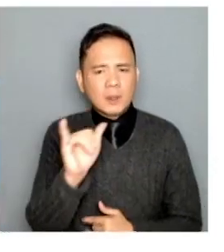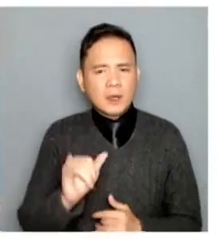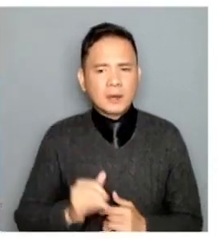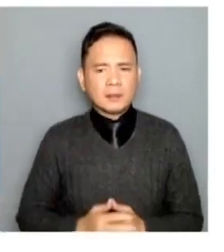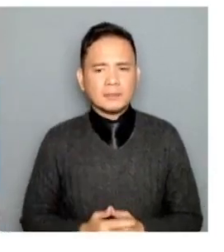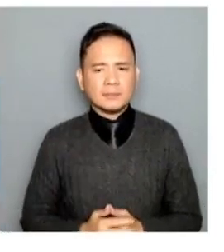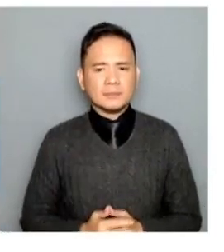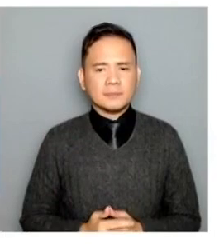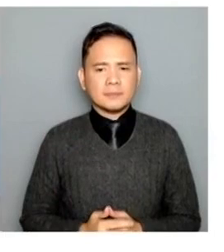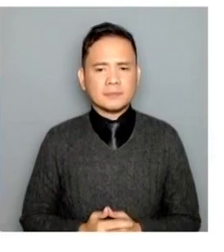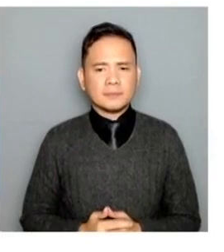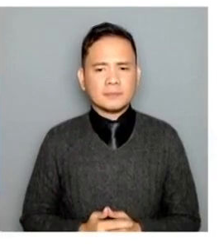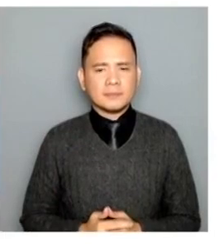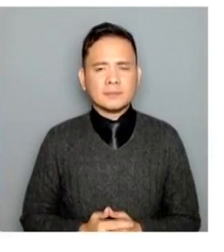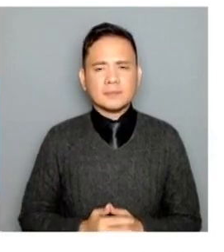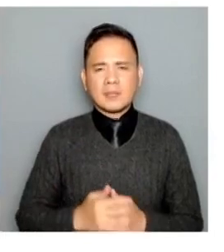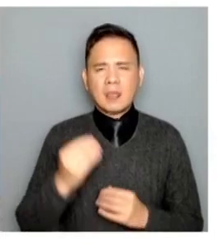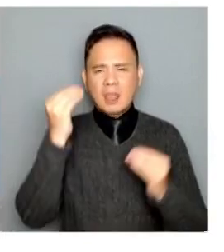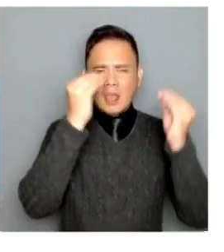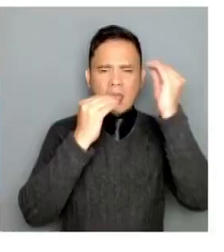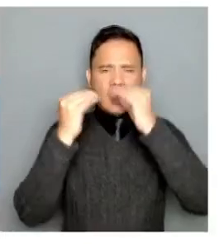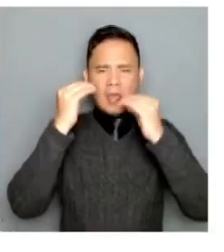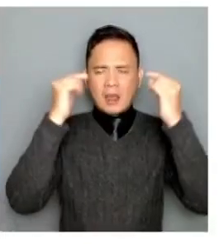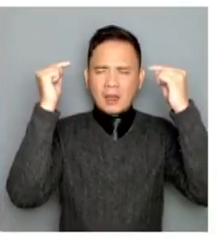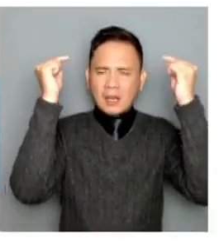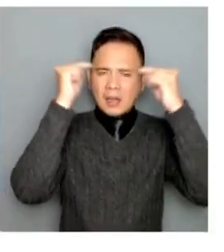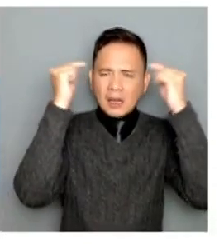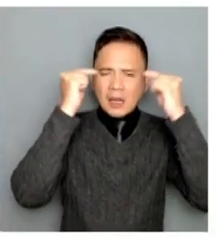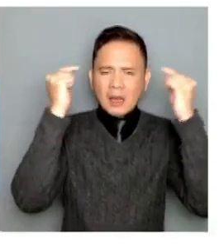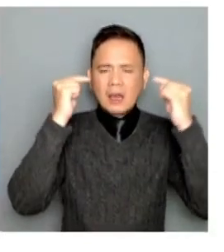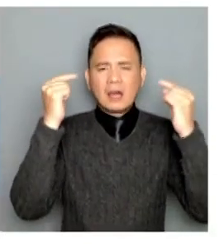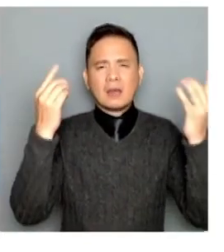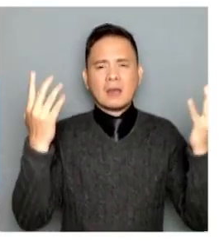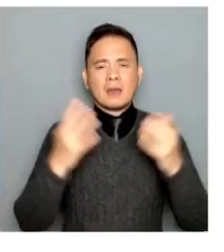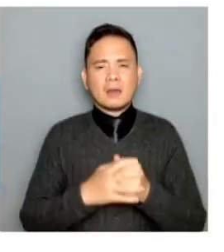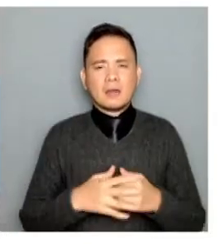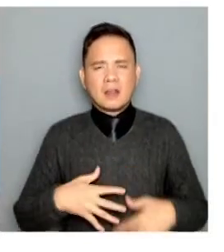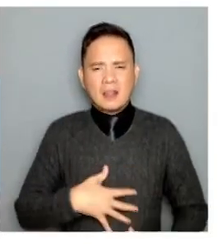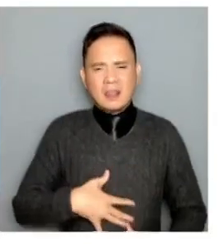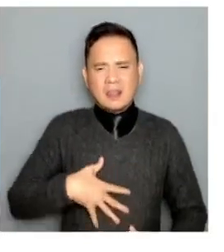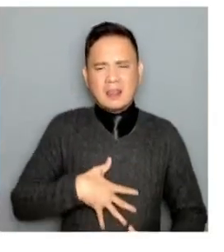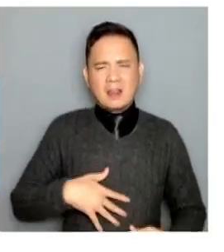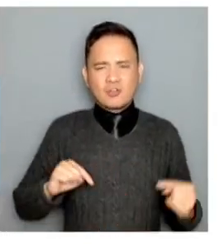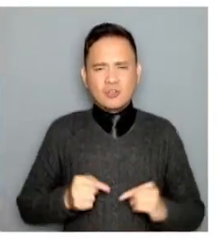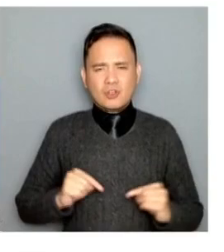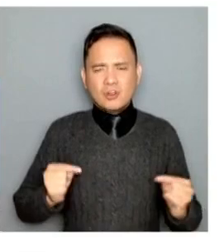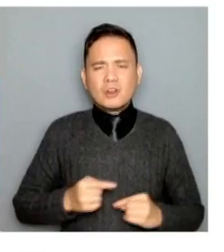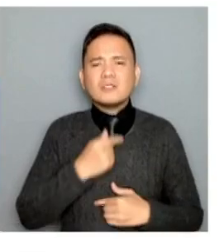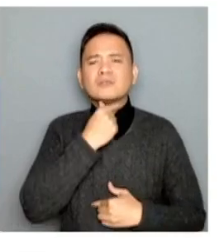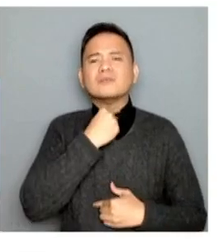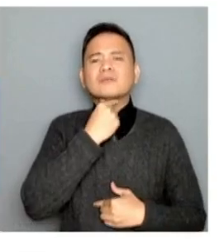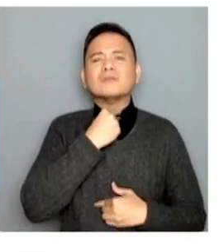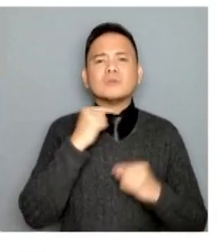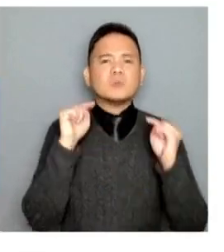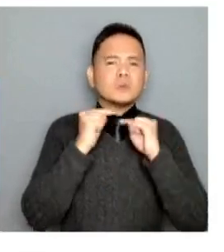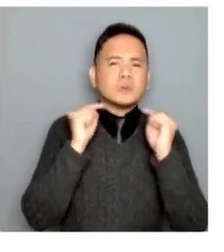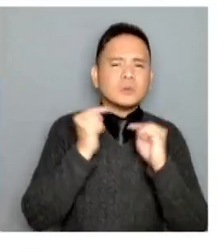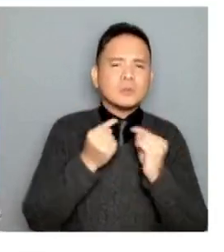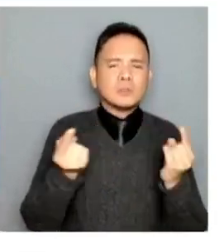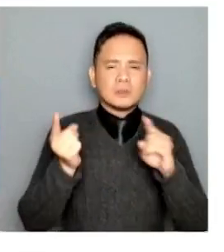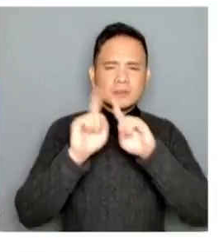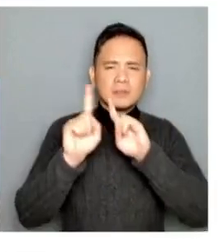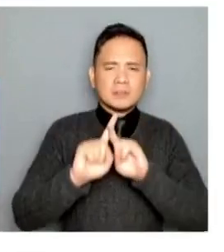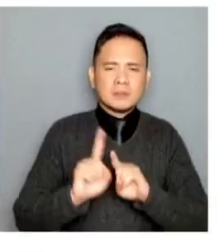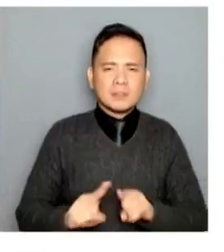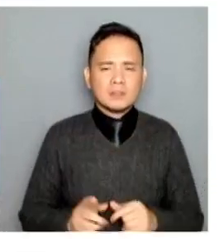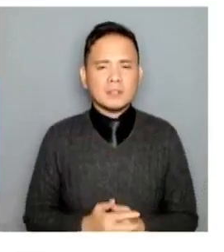Nahihilo, sumasakit ang ulo, masakit ang tiyan, masasakit ang lalamunan. So